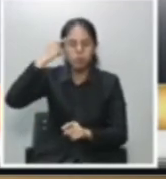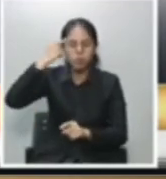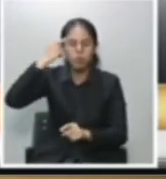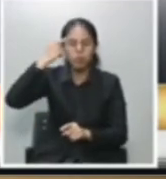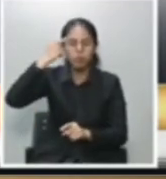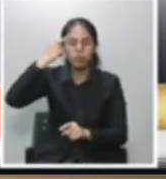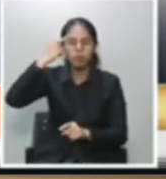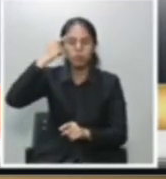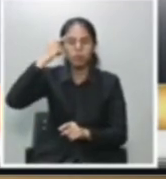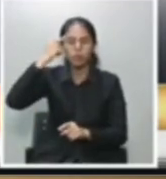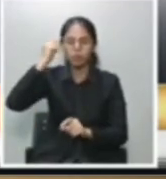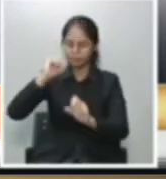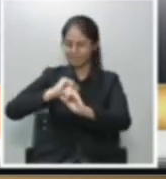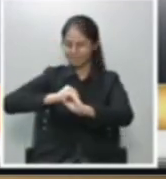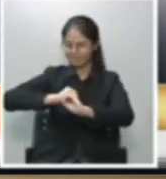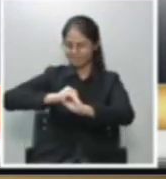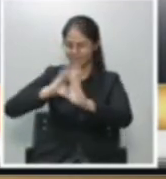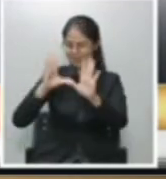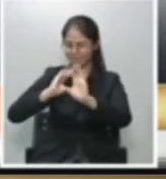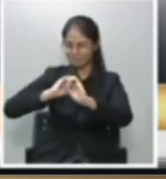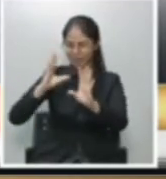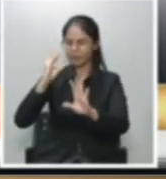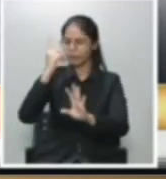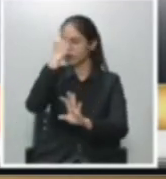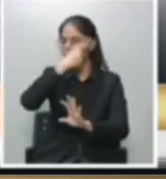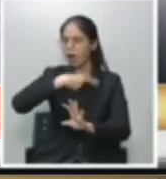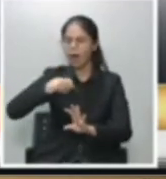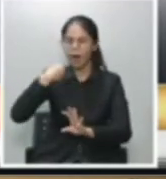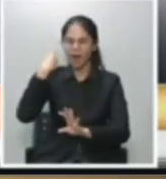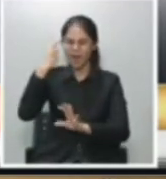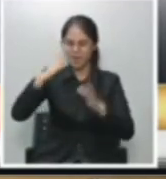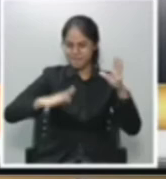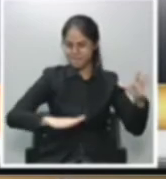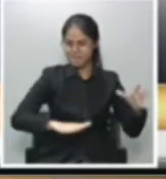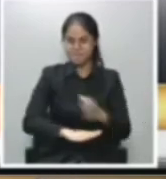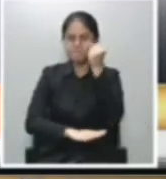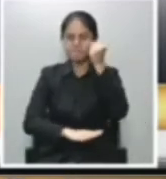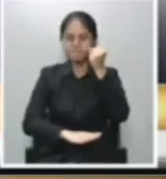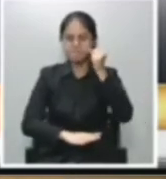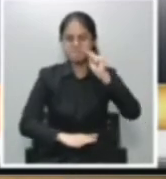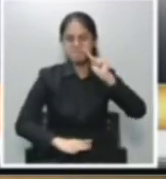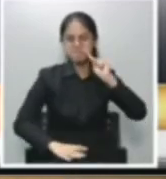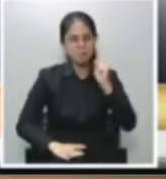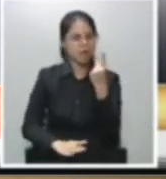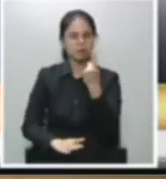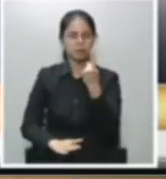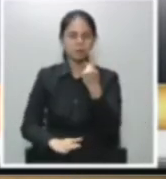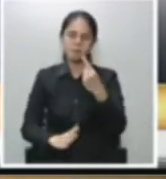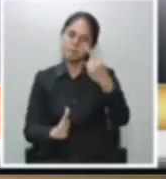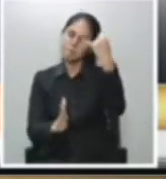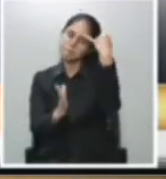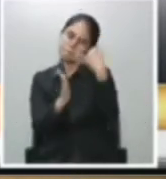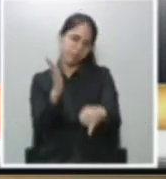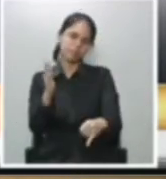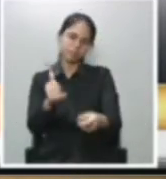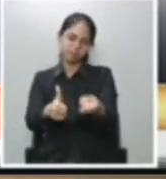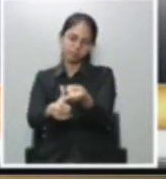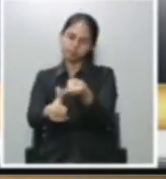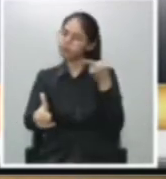ชัดชัดว่าใครยึดอำนาจต่อไปนี้นี่มีความผิดประหาร